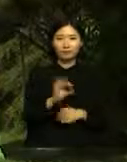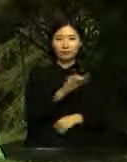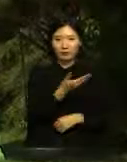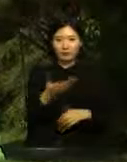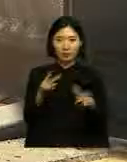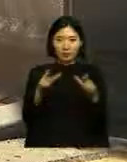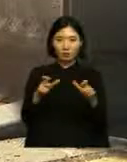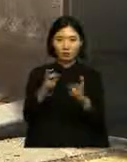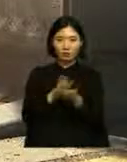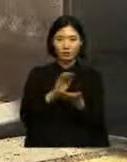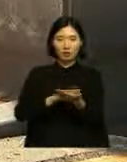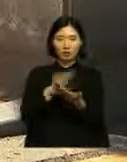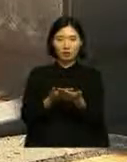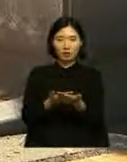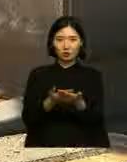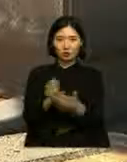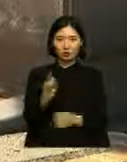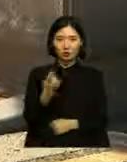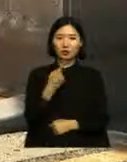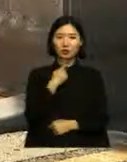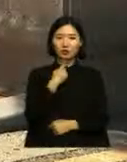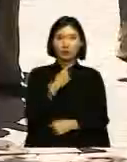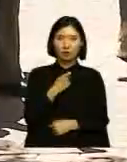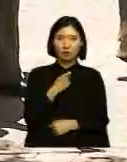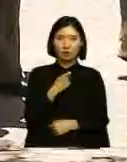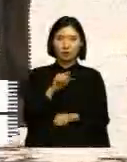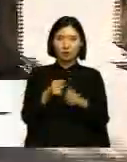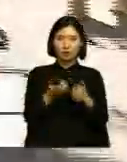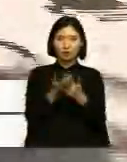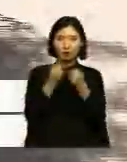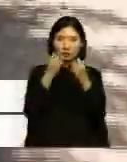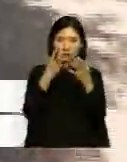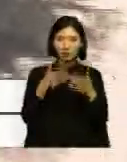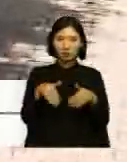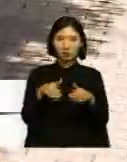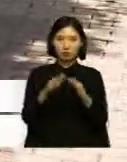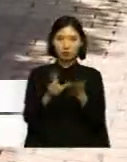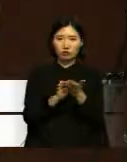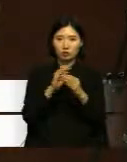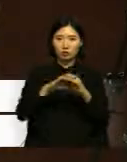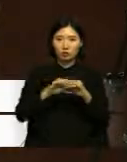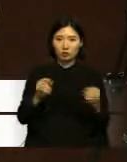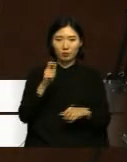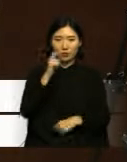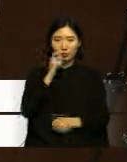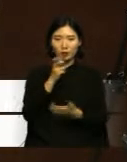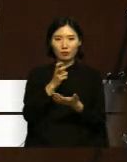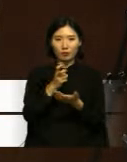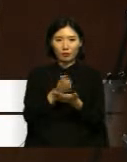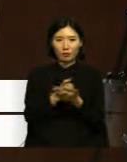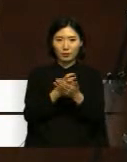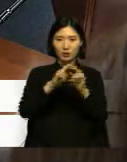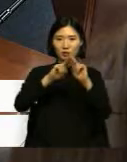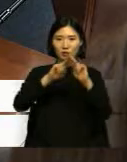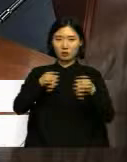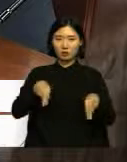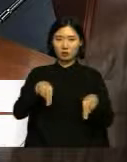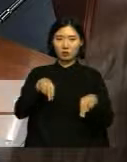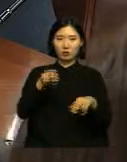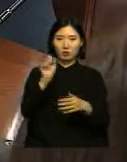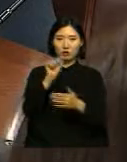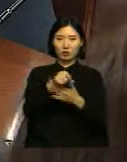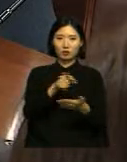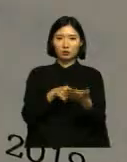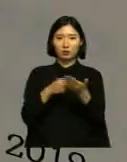양평군은 조례 개정을 촉발했던 석장 1위 양계장 신축 문제도 해결하지 못한 채 조례가 백지화되면서 성과 없이